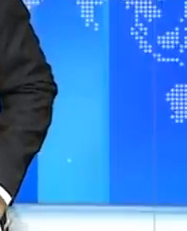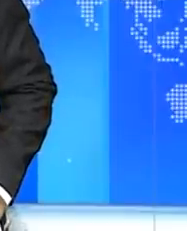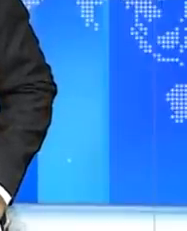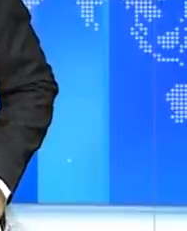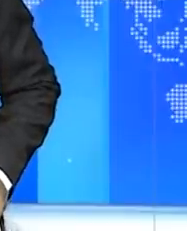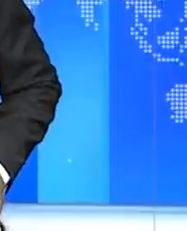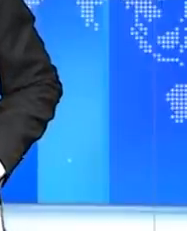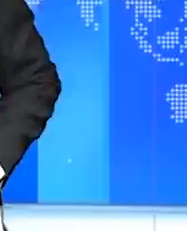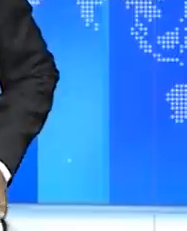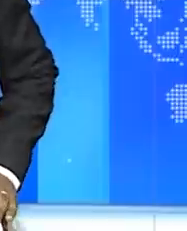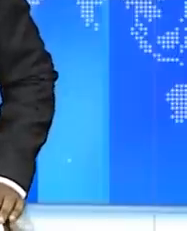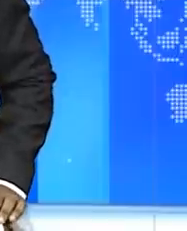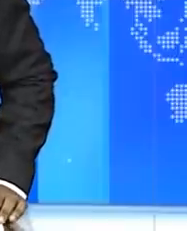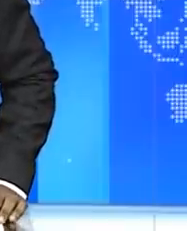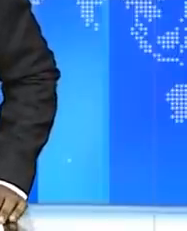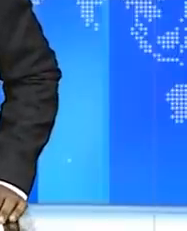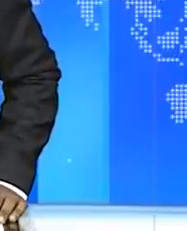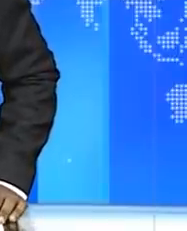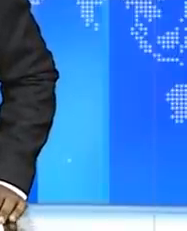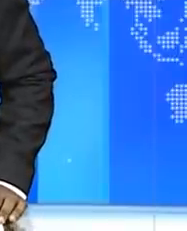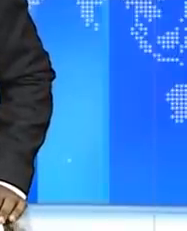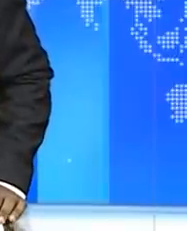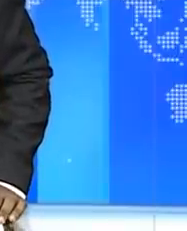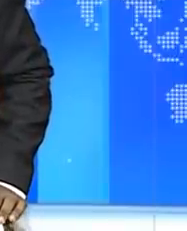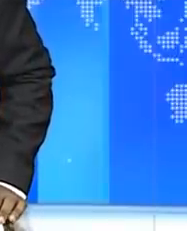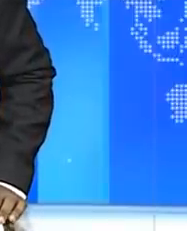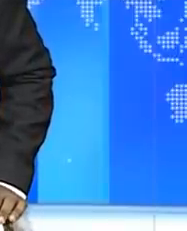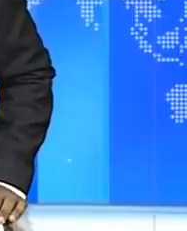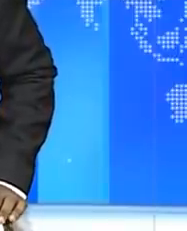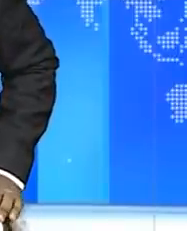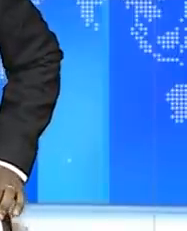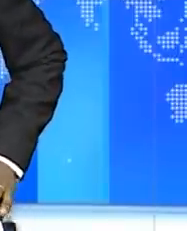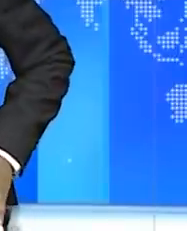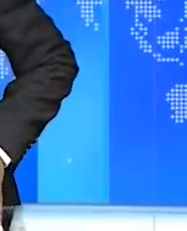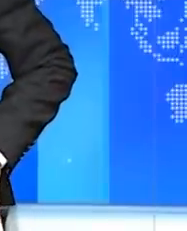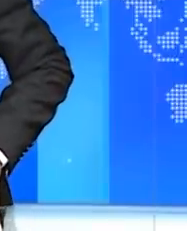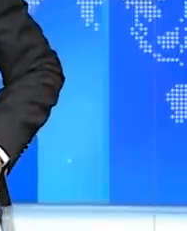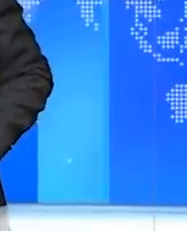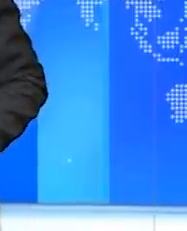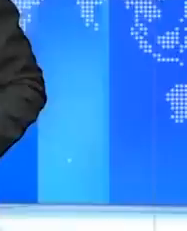Merci surtout à ceux-là qui nous ont suivis depuis la ville de Goma dans le Nord, Kivu. Bonsoir chez vous.